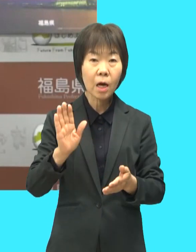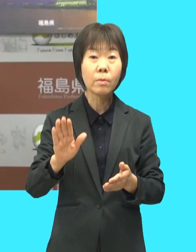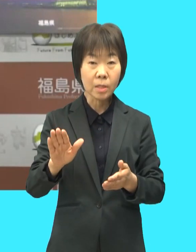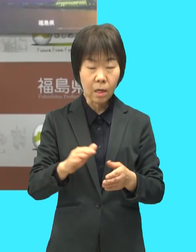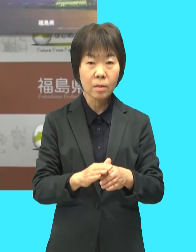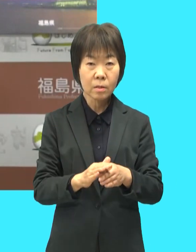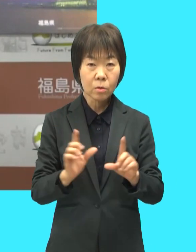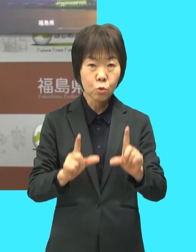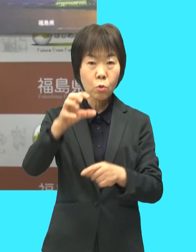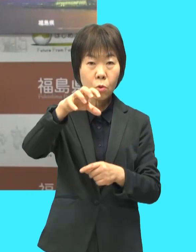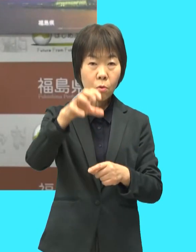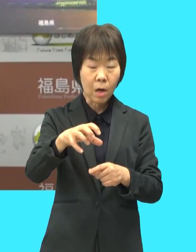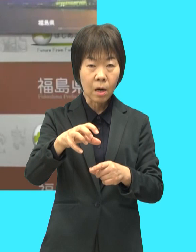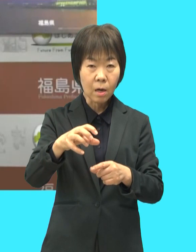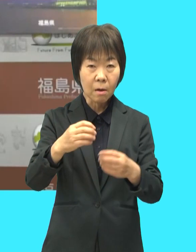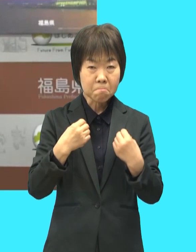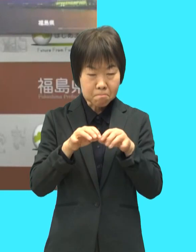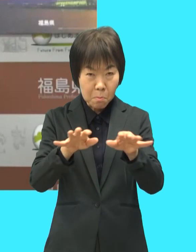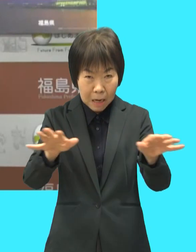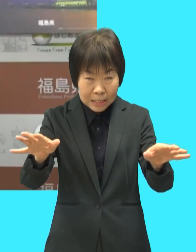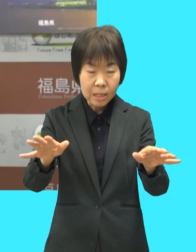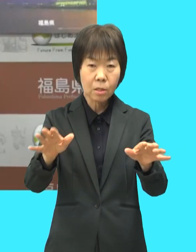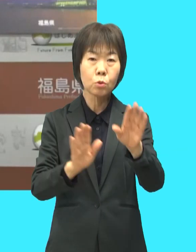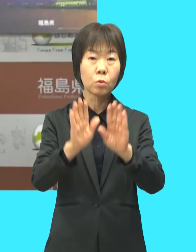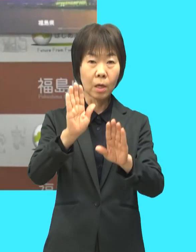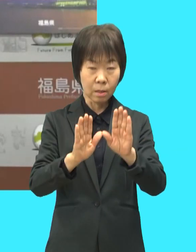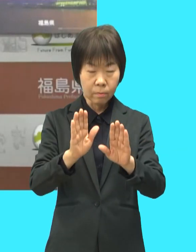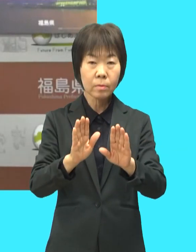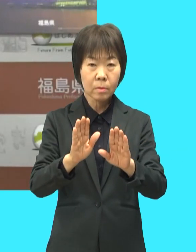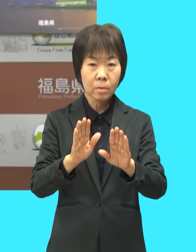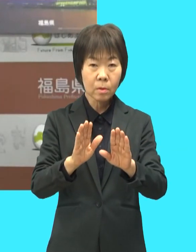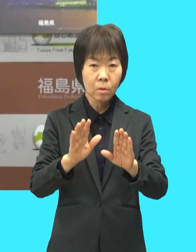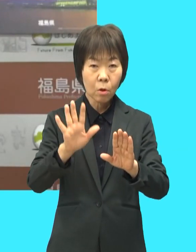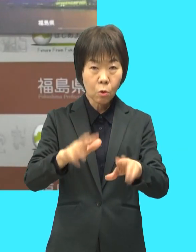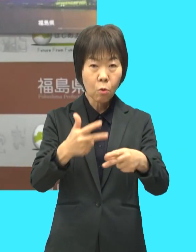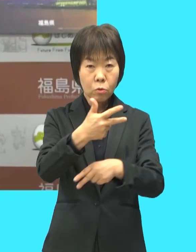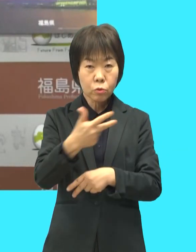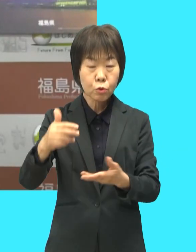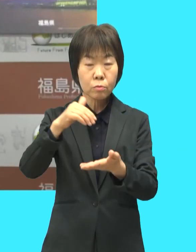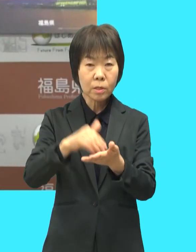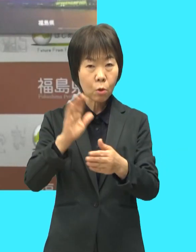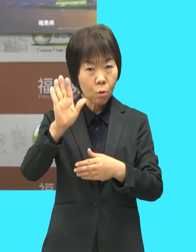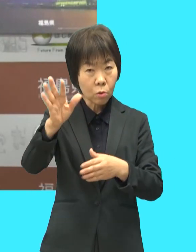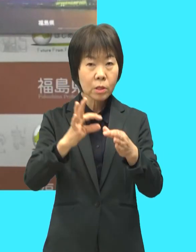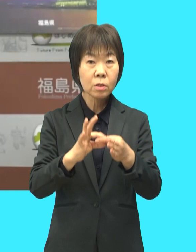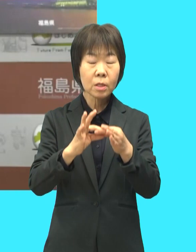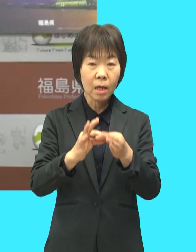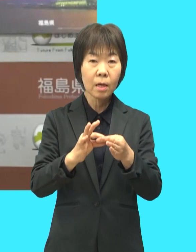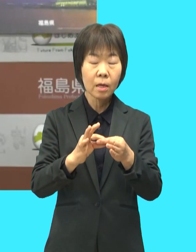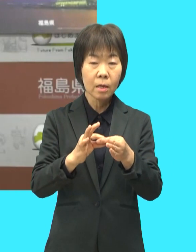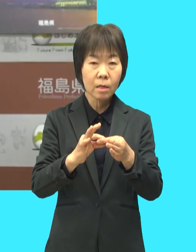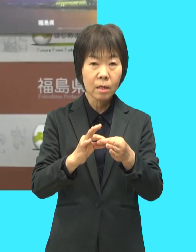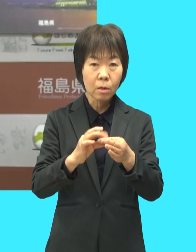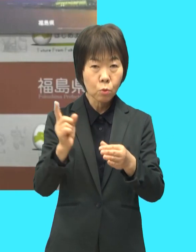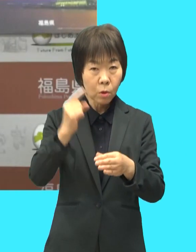ども、東京側の移管線まだすごい移管線となっています。で、今週末とか今後に関して、知